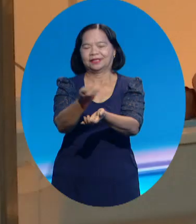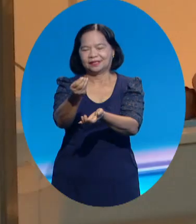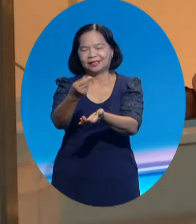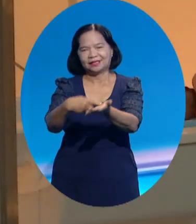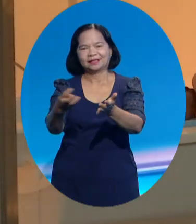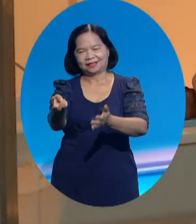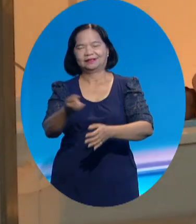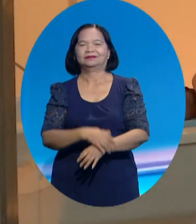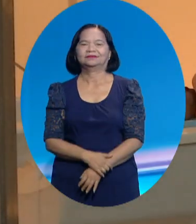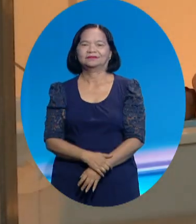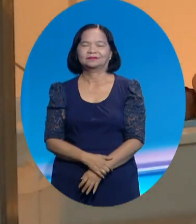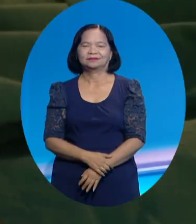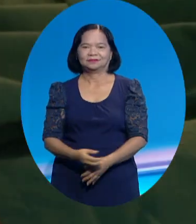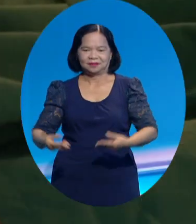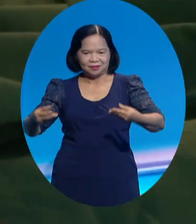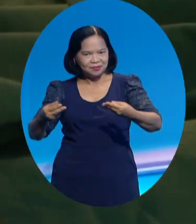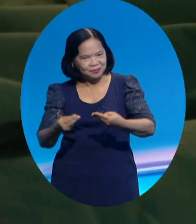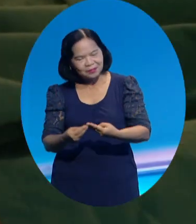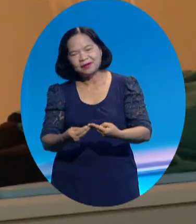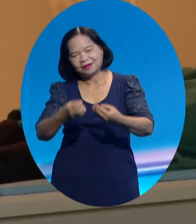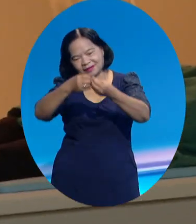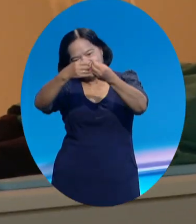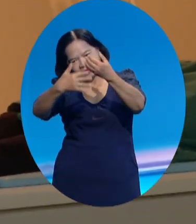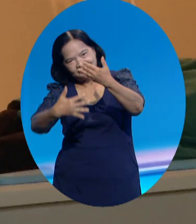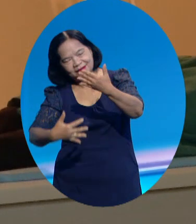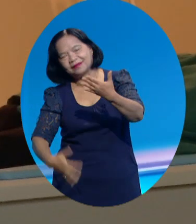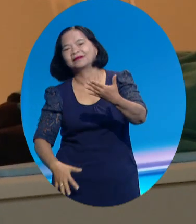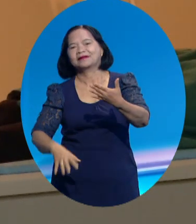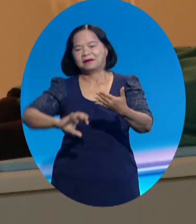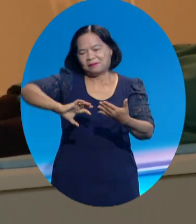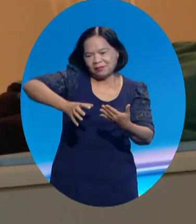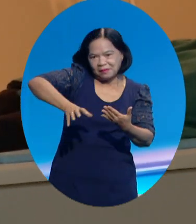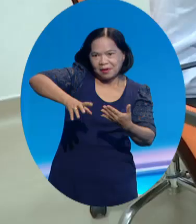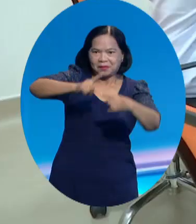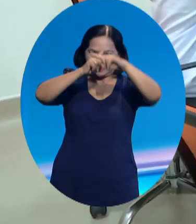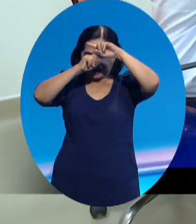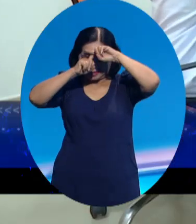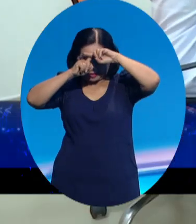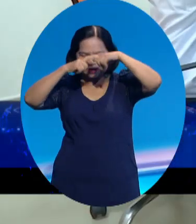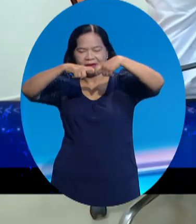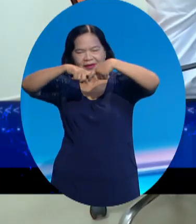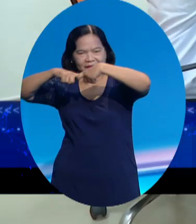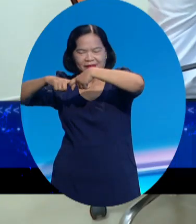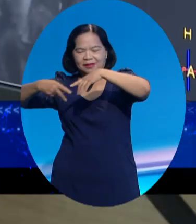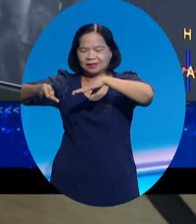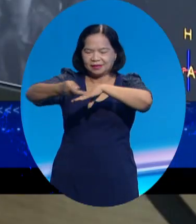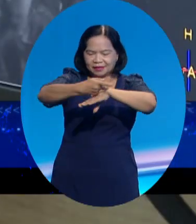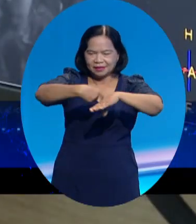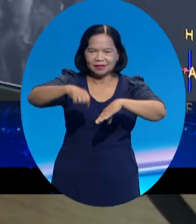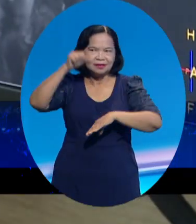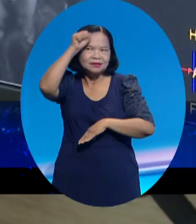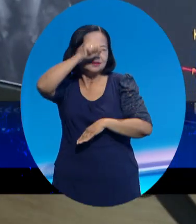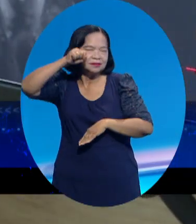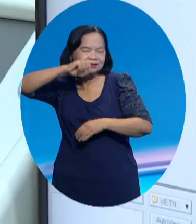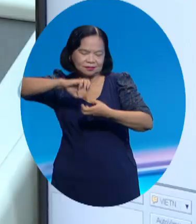lý. Ngoài việc được đầu tư đồng bộ từ hệ thống cơ sở vật chất, trang thiết bị y tế hiện đại, kết hợp ứng dụng các kỹ thuật chẩn đoán và điều trị y